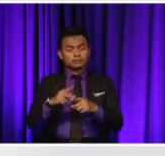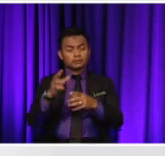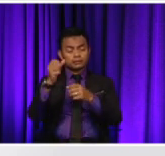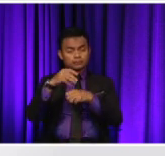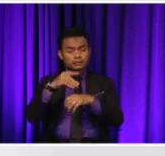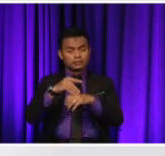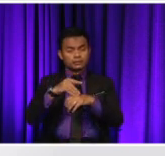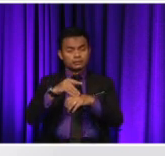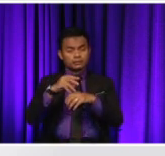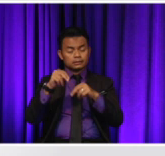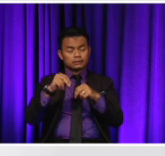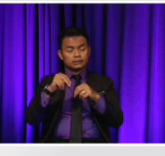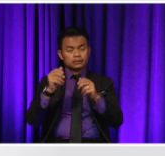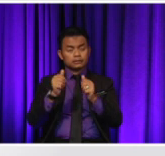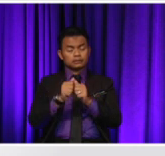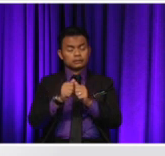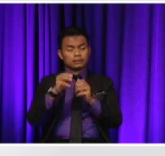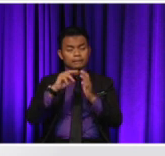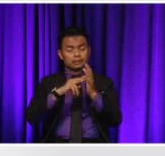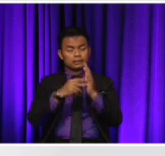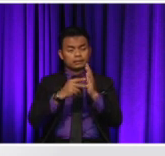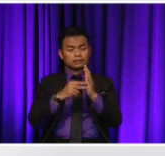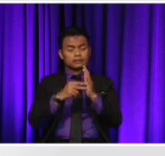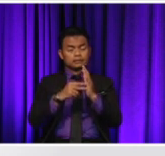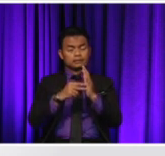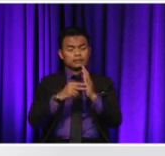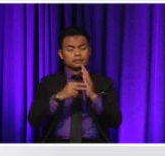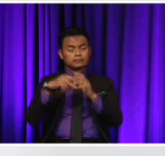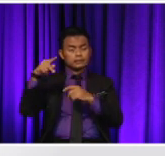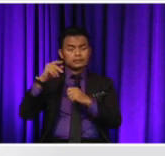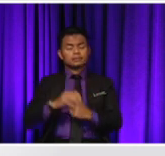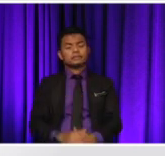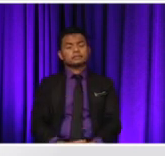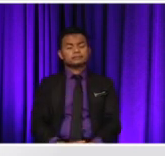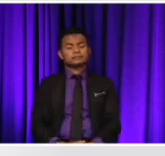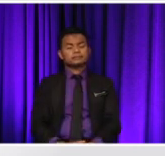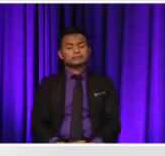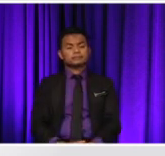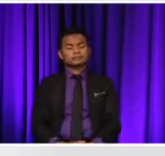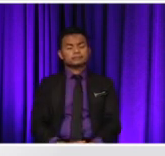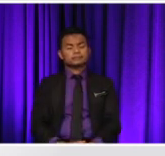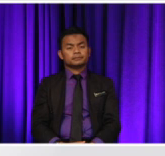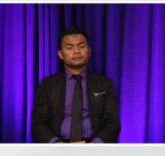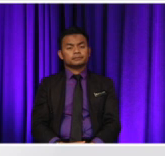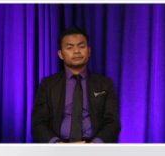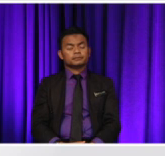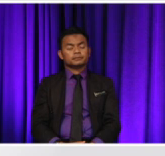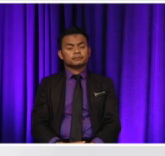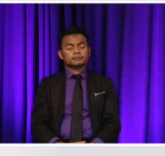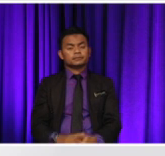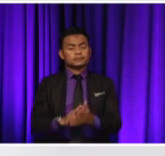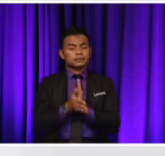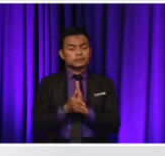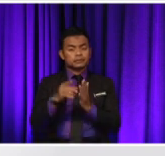dengan mengirim prestasi dan Oke jadi itu antara